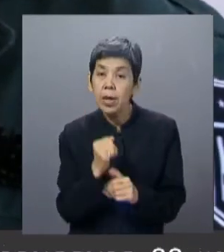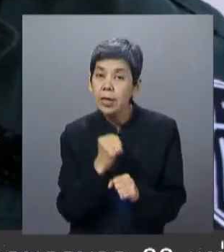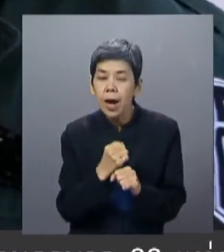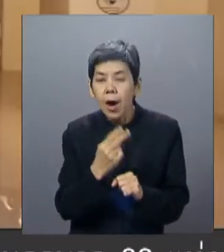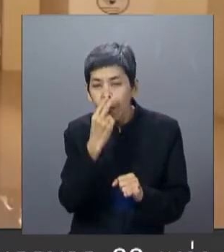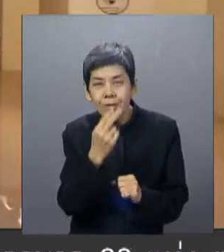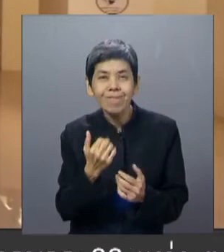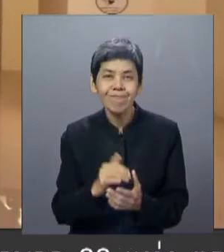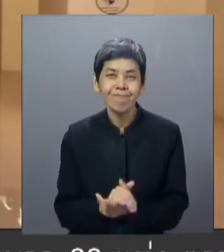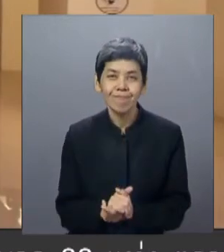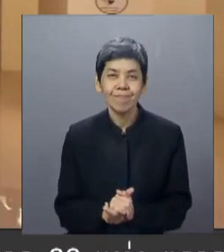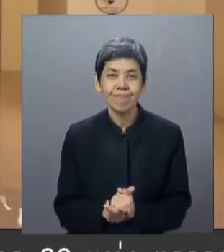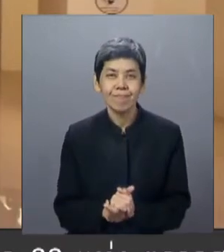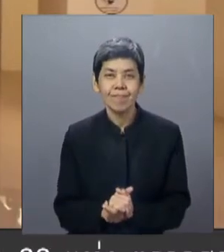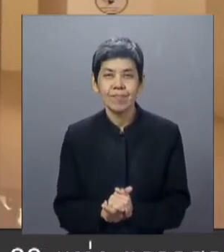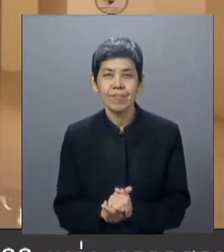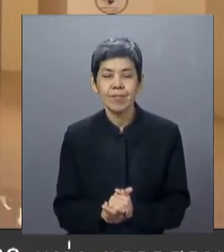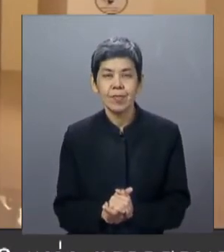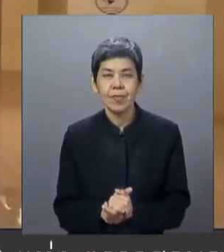งนะคะ